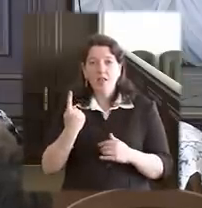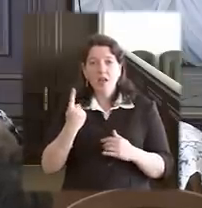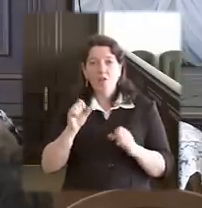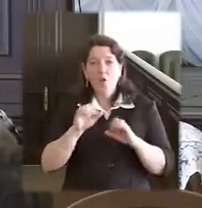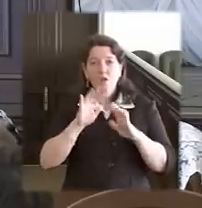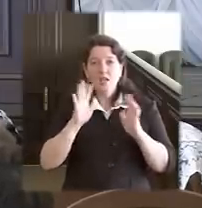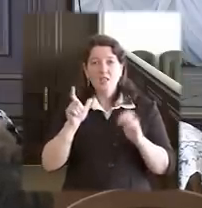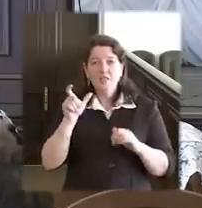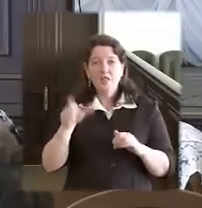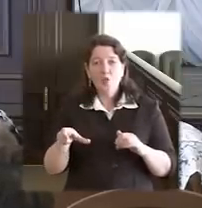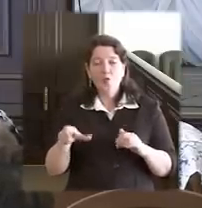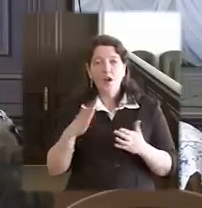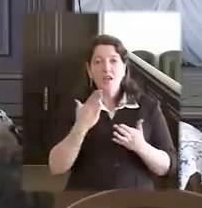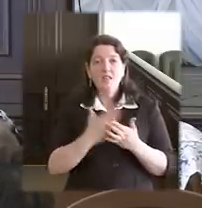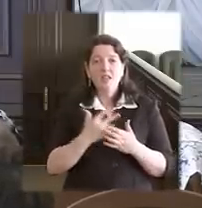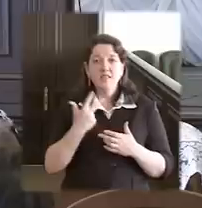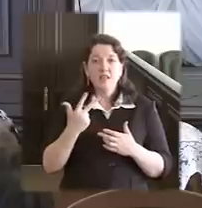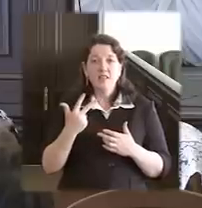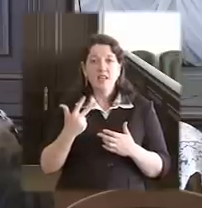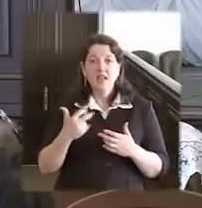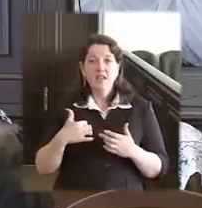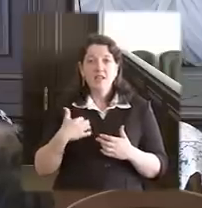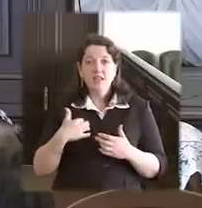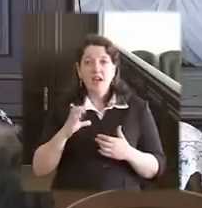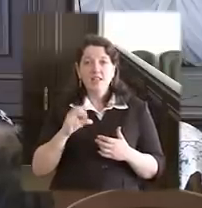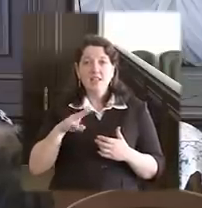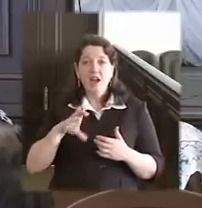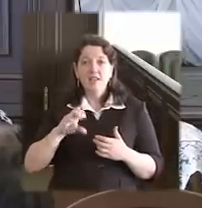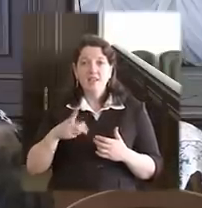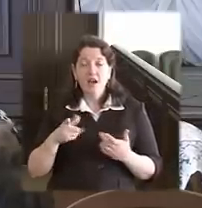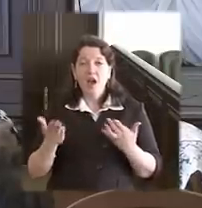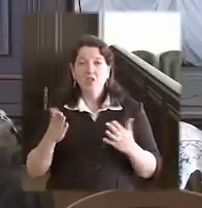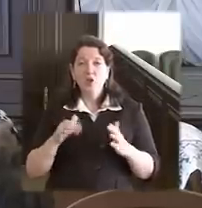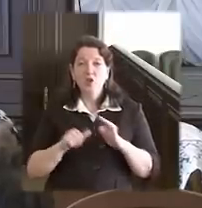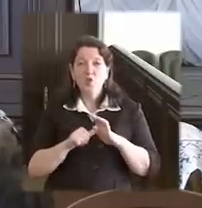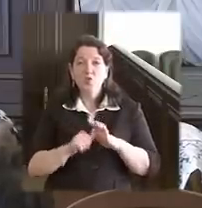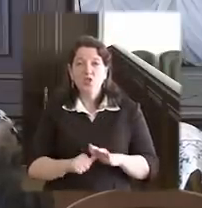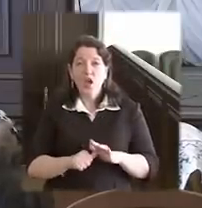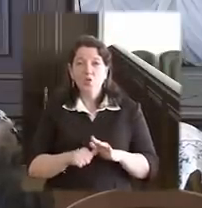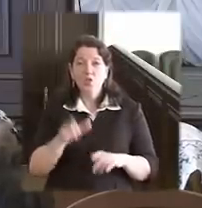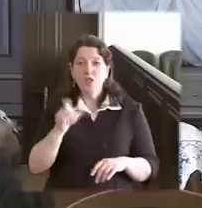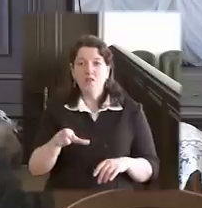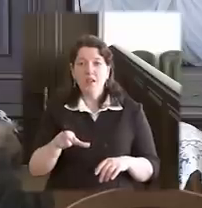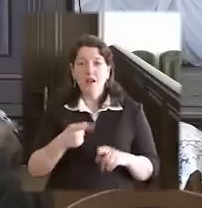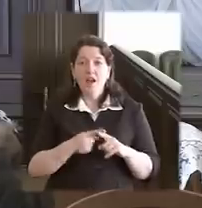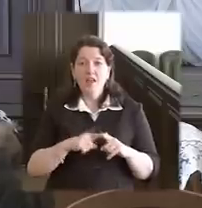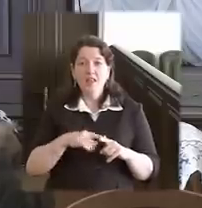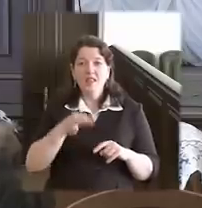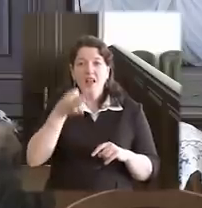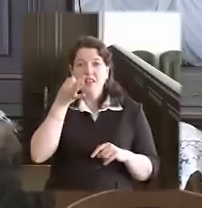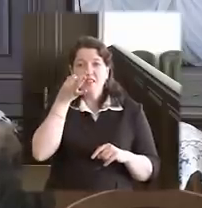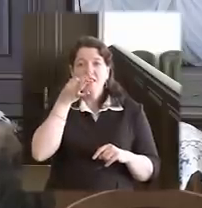Это назвал три страсти, которые действительно унижают человека. Это сластолюбие,